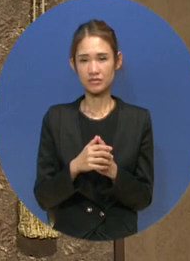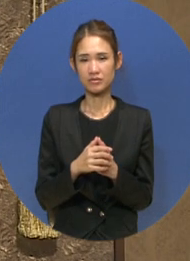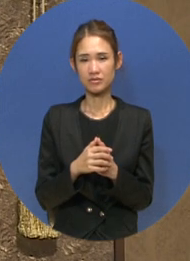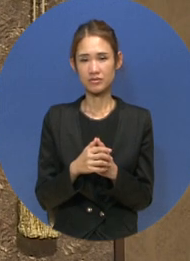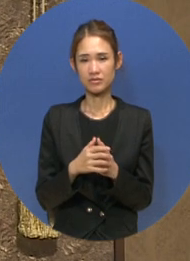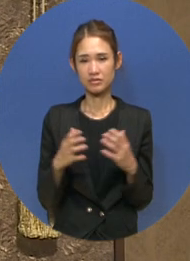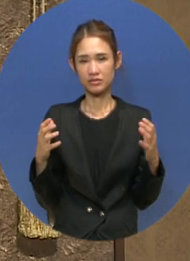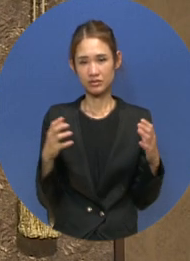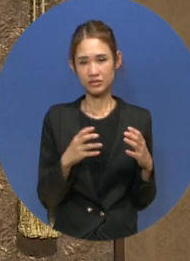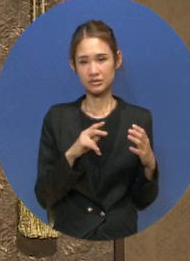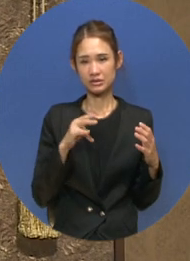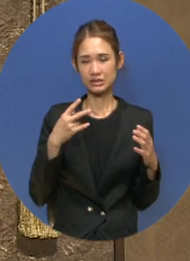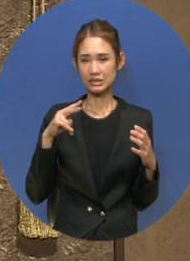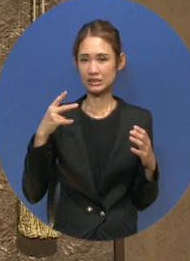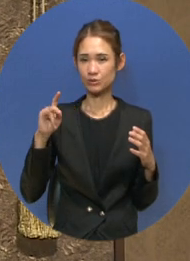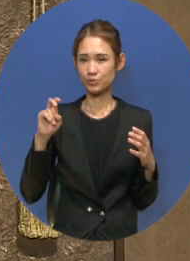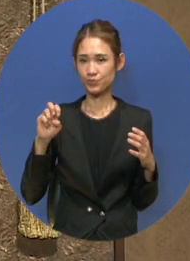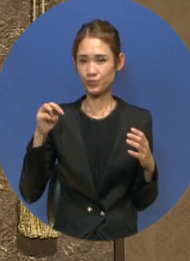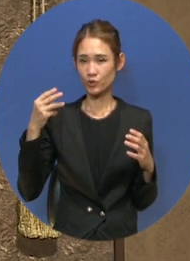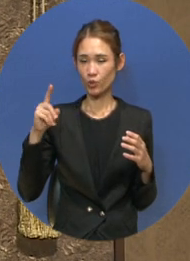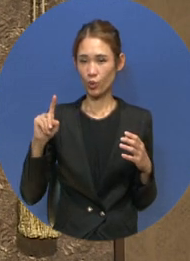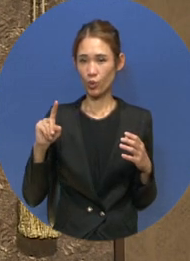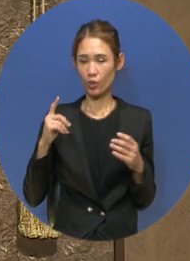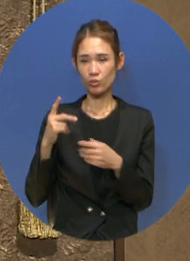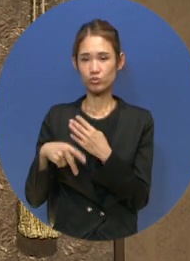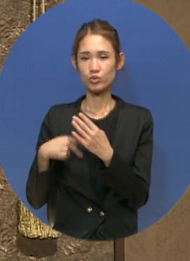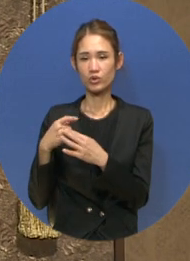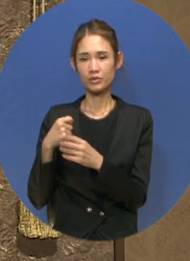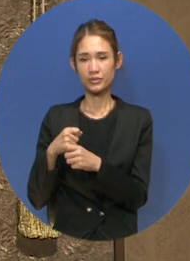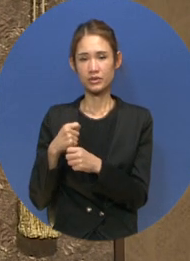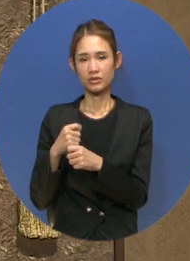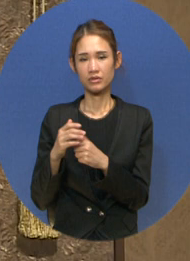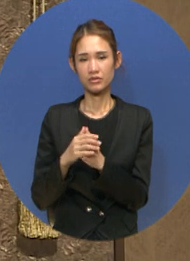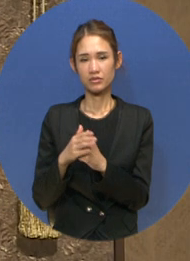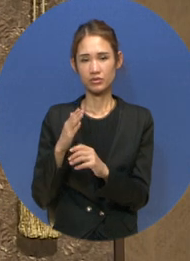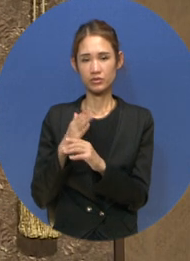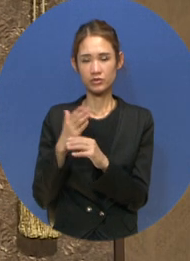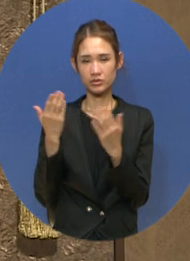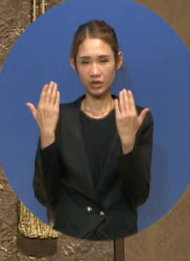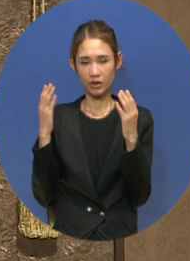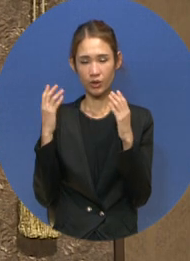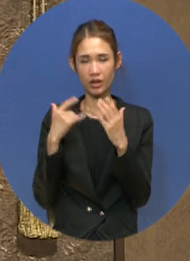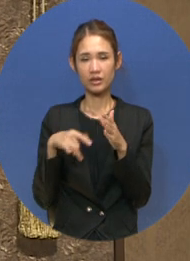애들을 모아서 디딤돌이라는 프로그램을 만들어서 중학교